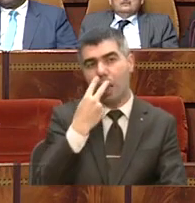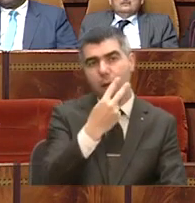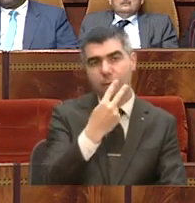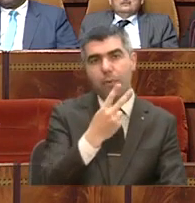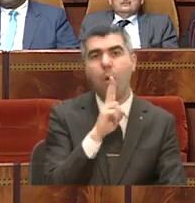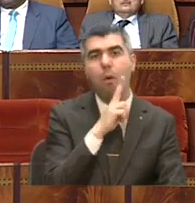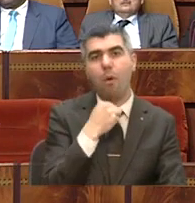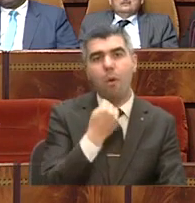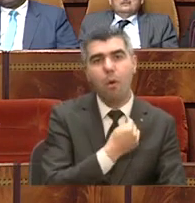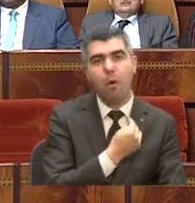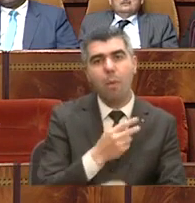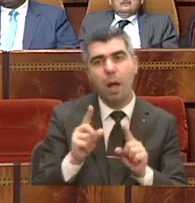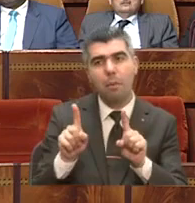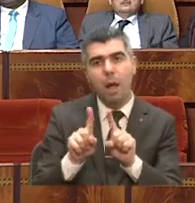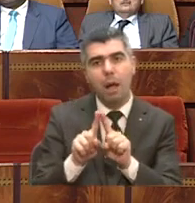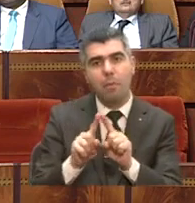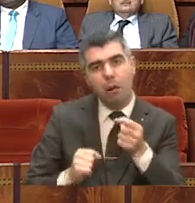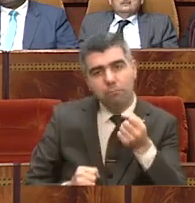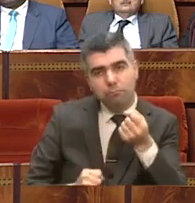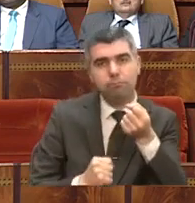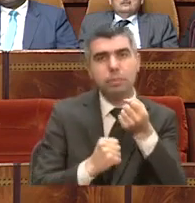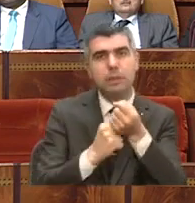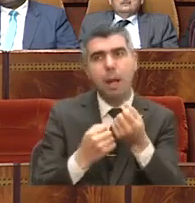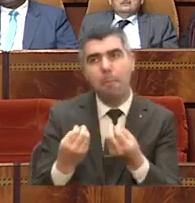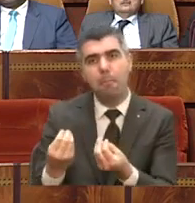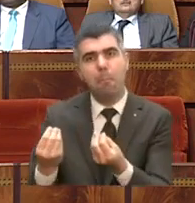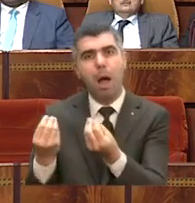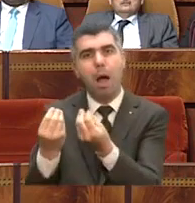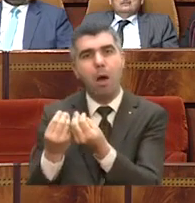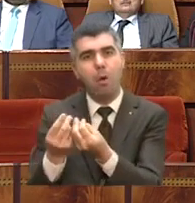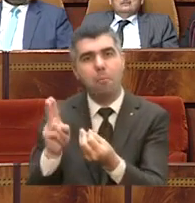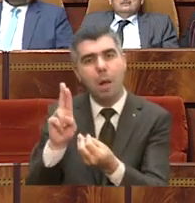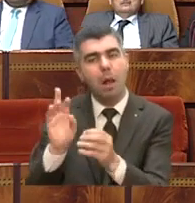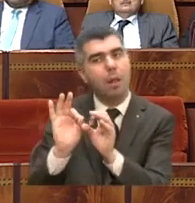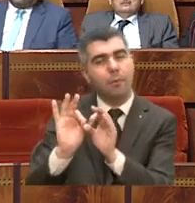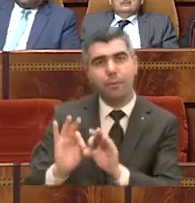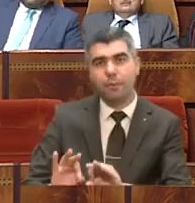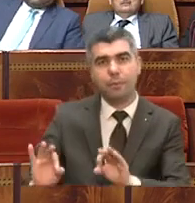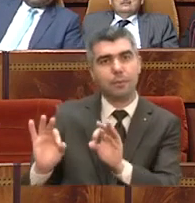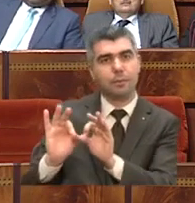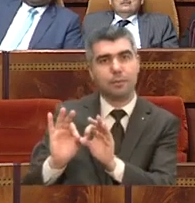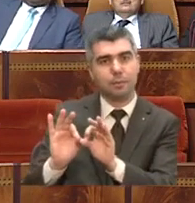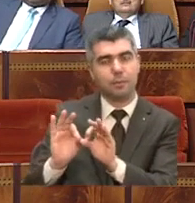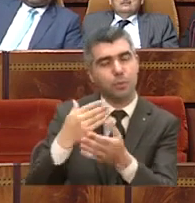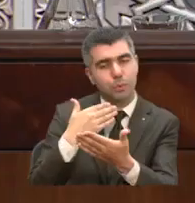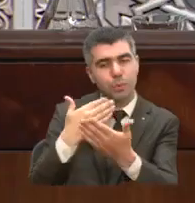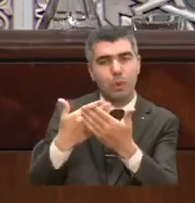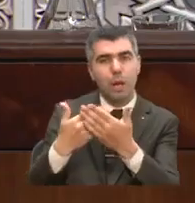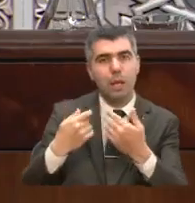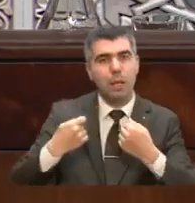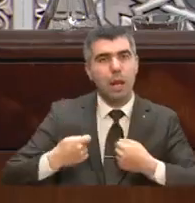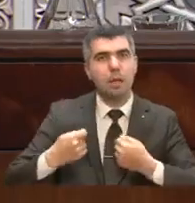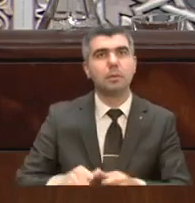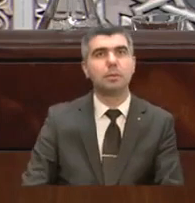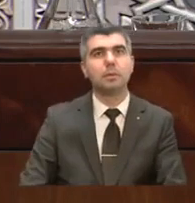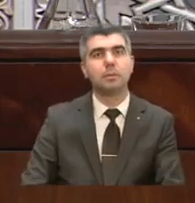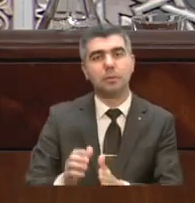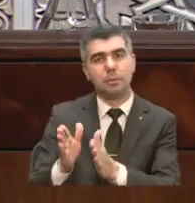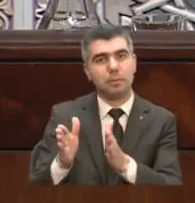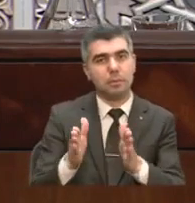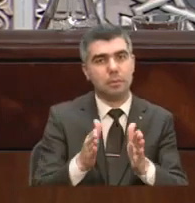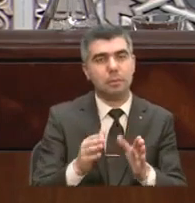الحكومة ما كتفاعلش مع هاد المشاريع وما قداش تواكب هاد المشاريع. شكرا السيد الرئيس. شكرا السيد الوزير.